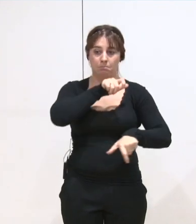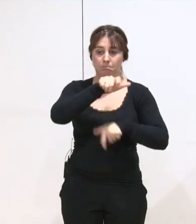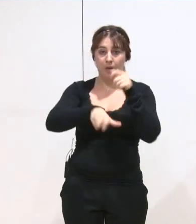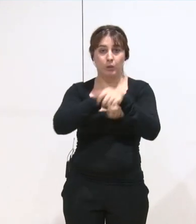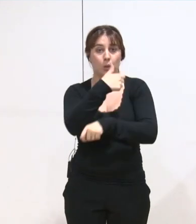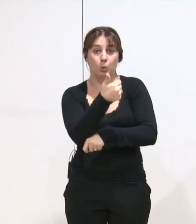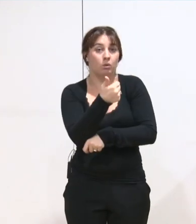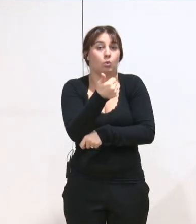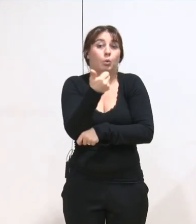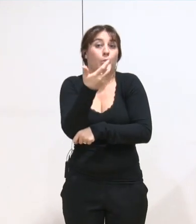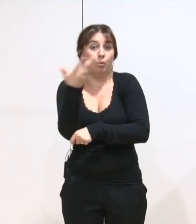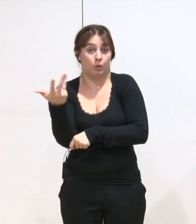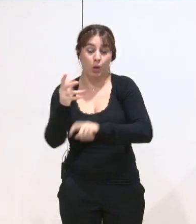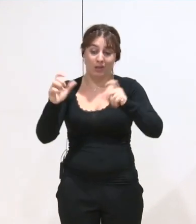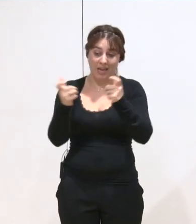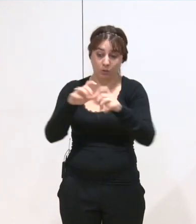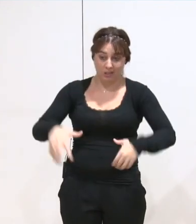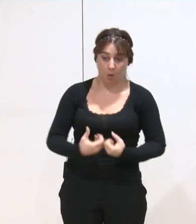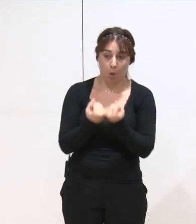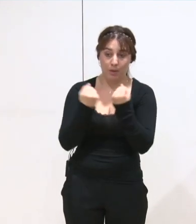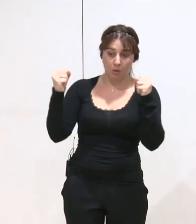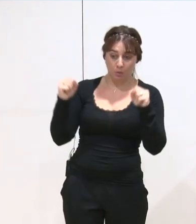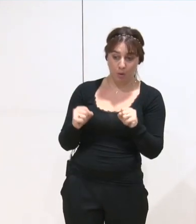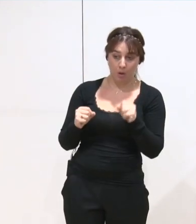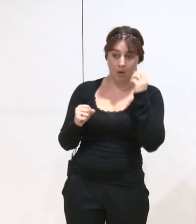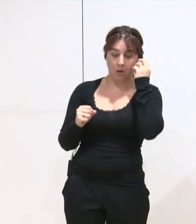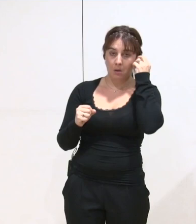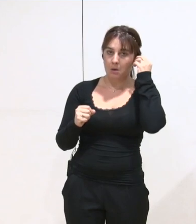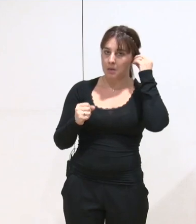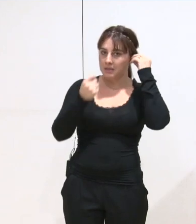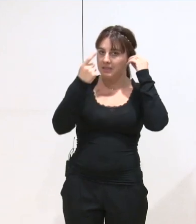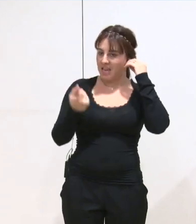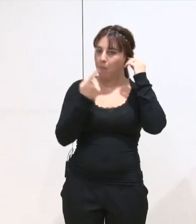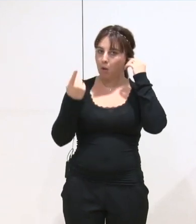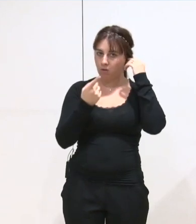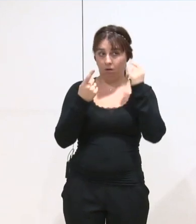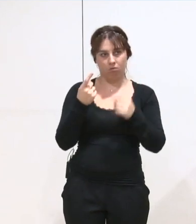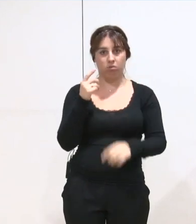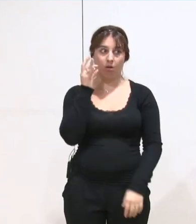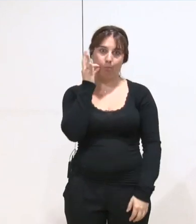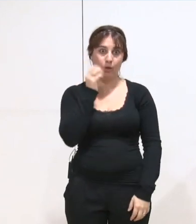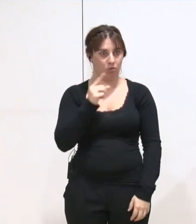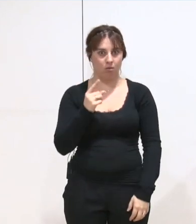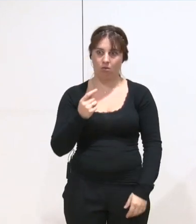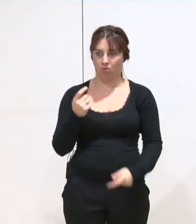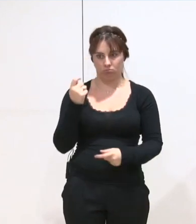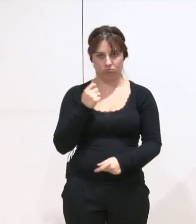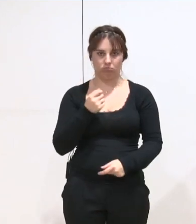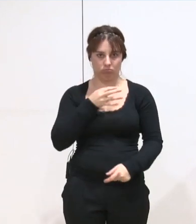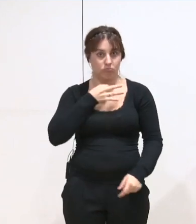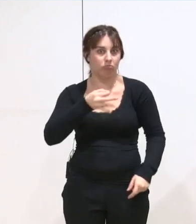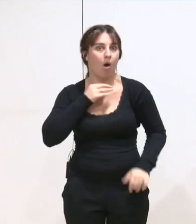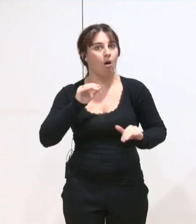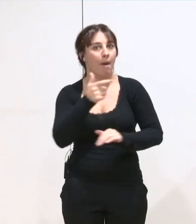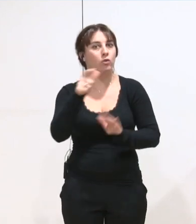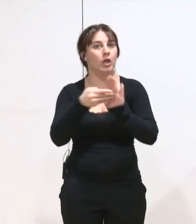peuvent réaliser ce type de diagnostic. Je crois que c'est important. La somme n'est pas négligeable. Voilà, elle est là. Il faut le faire.